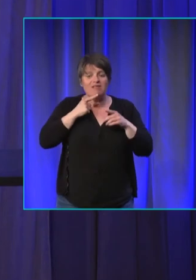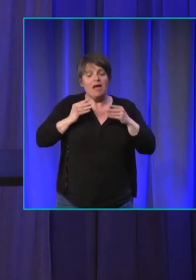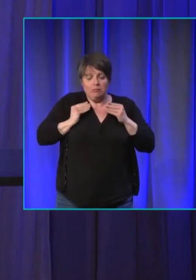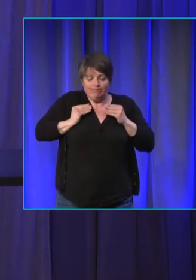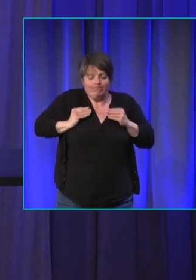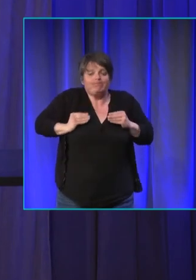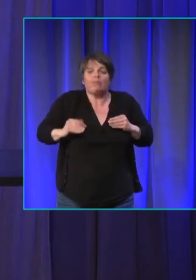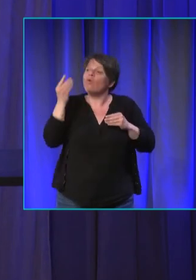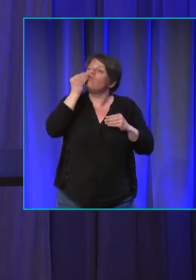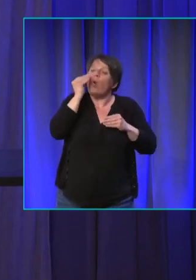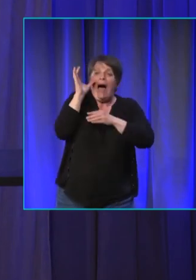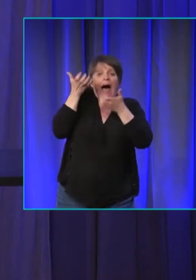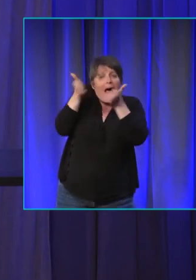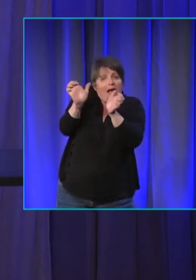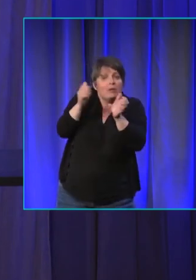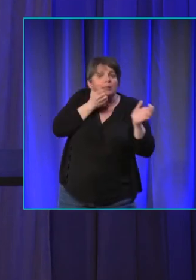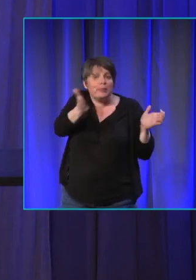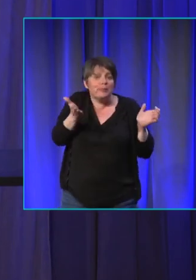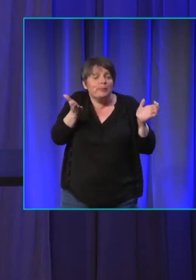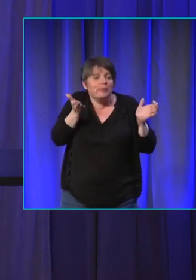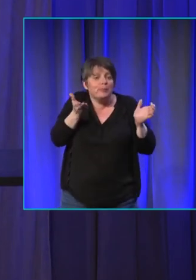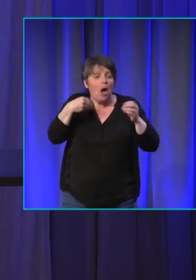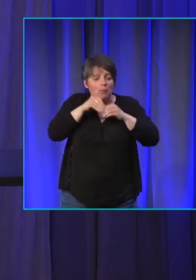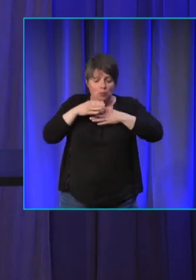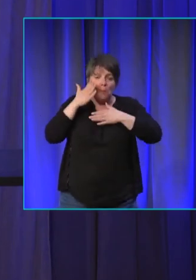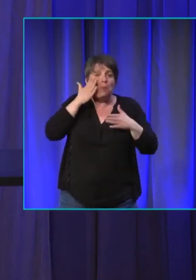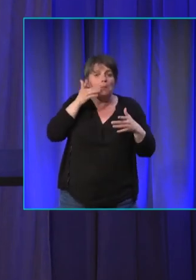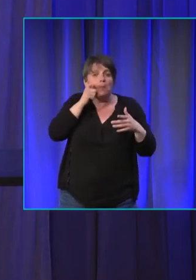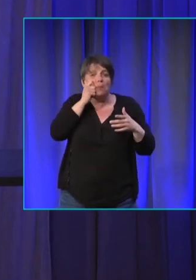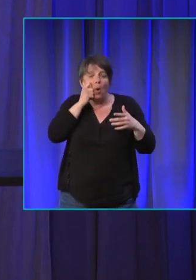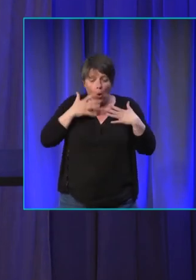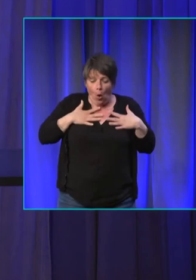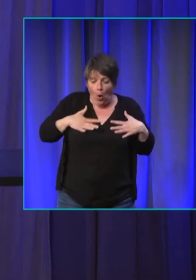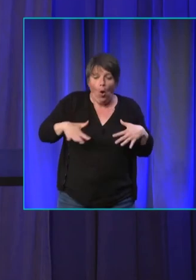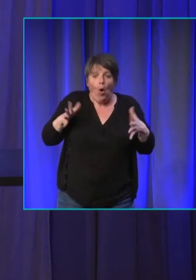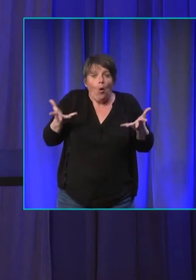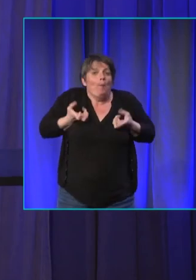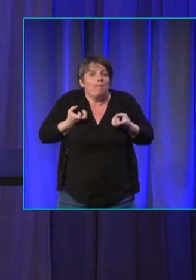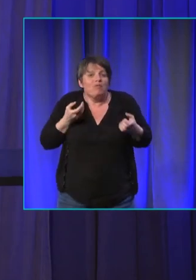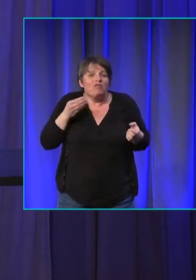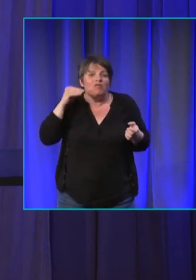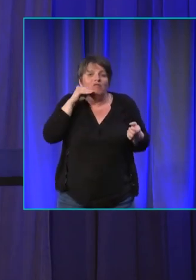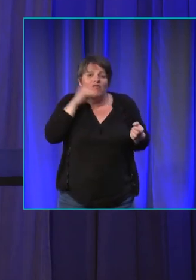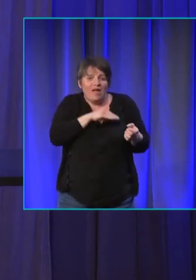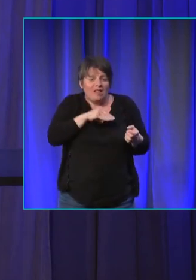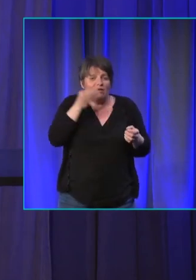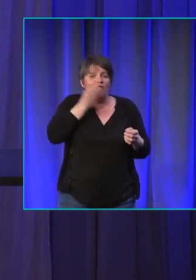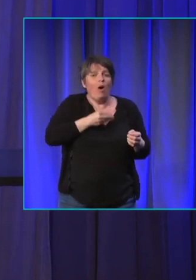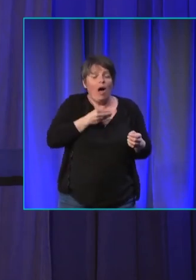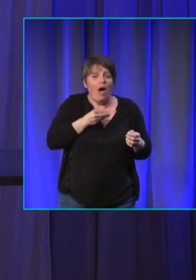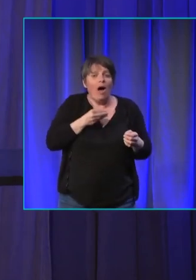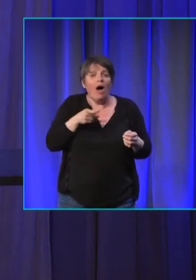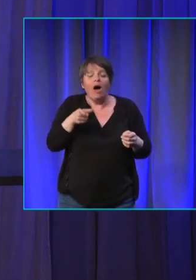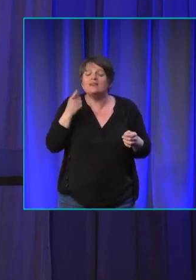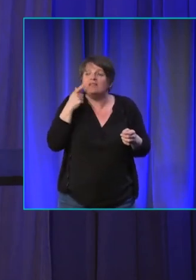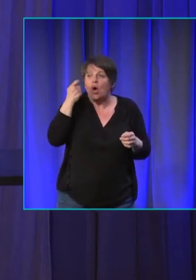froid. Et en plus, ils ont une surface cutanée relative qui est plus élevée. Donc ils vont vite, très vite se refroidir. Et il n'est pas rare de voir, entre